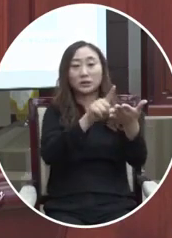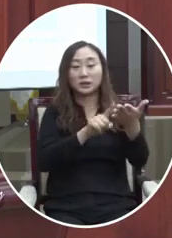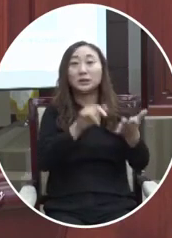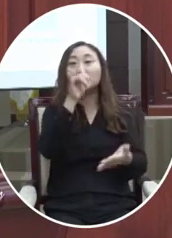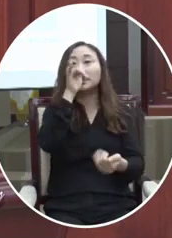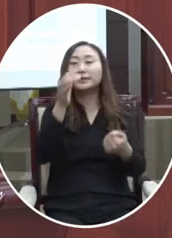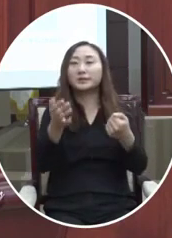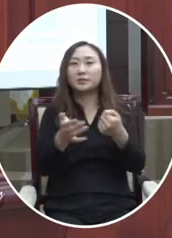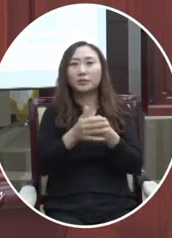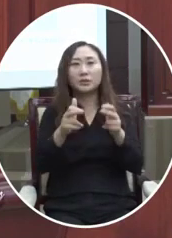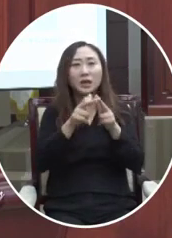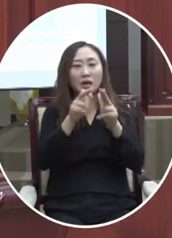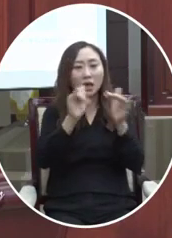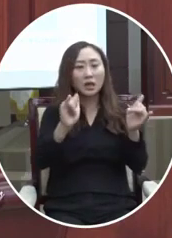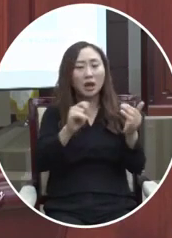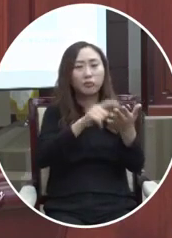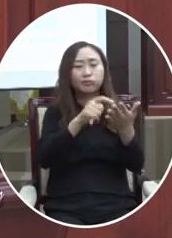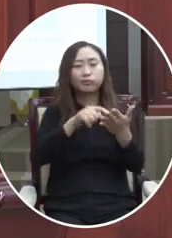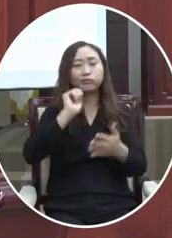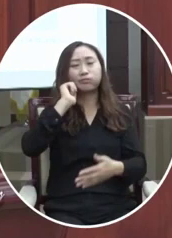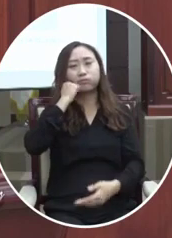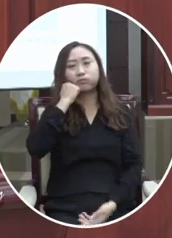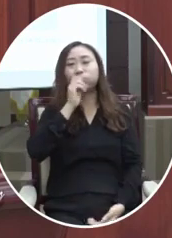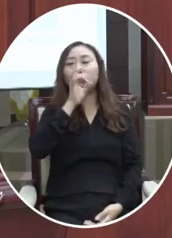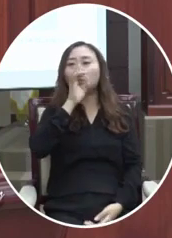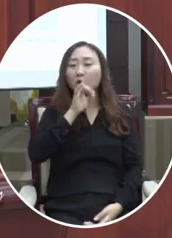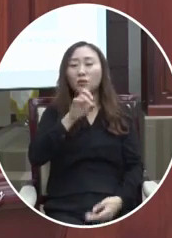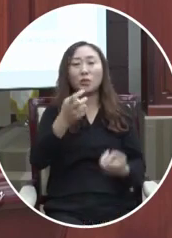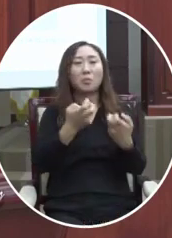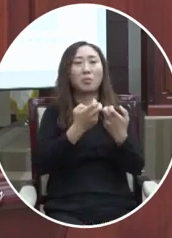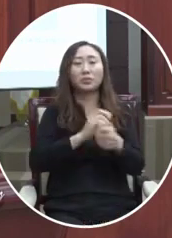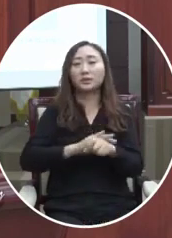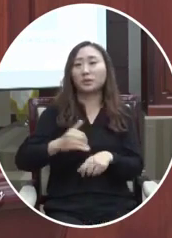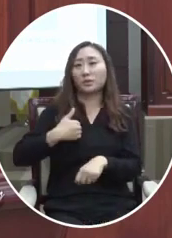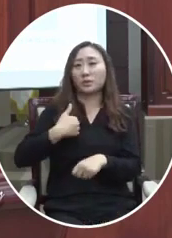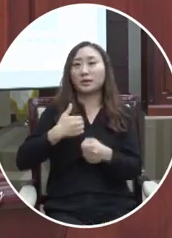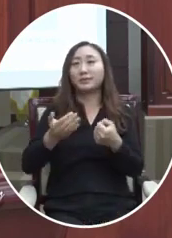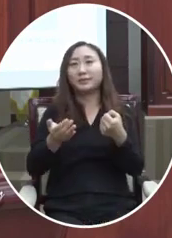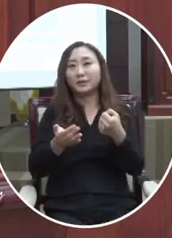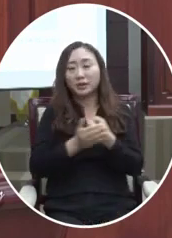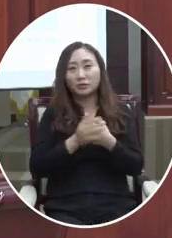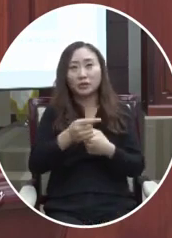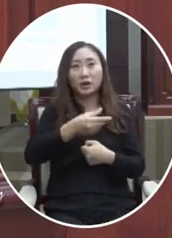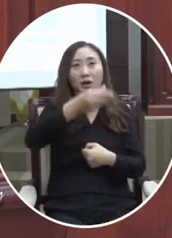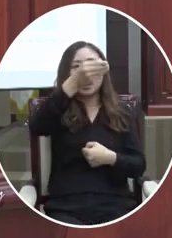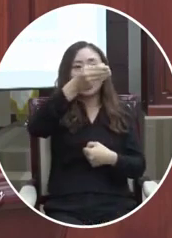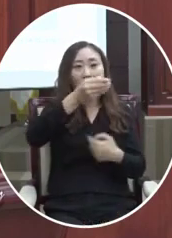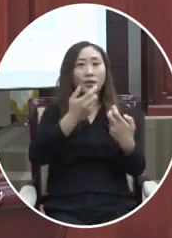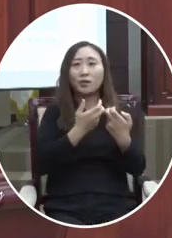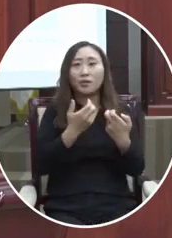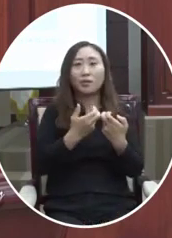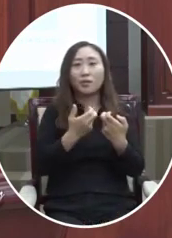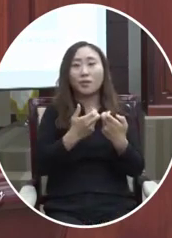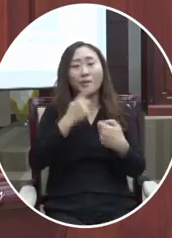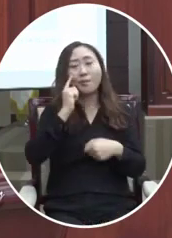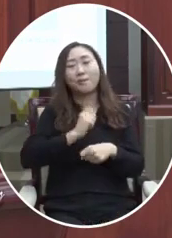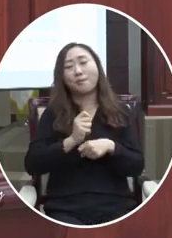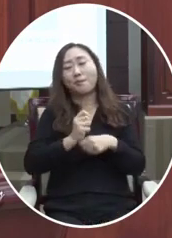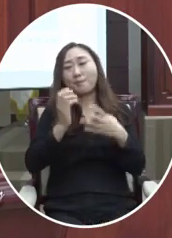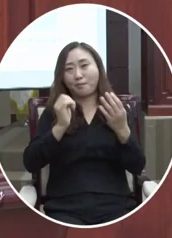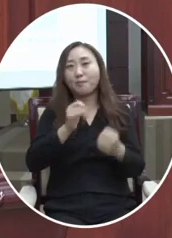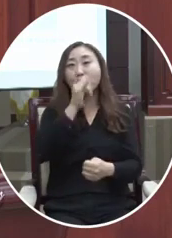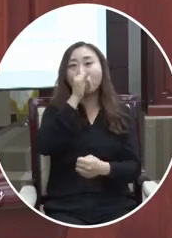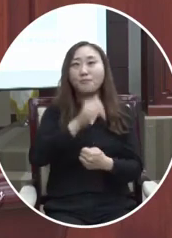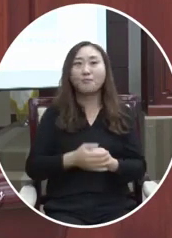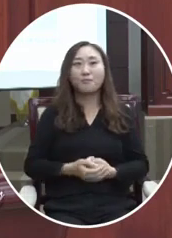보니 장애인에게는 접근이 어려워서 또는 이용 방법을 몰라서 유리벽을 마주한 듯 갑갑하고 불편한 존재가